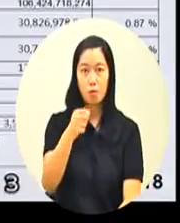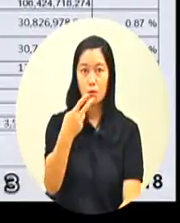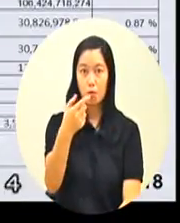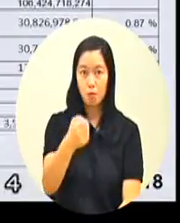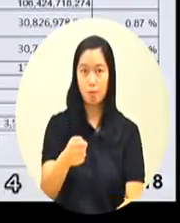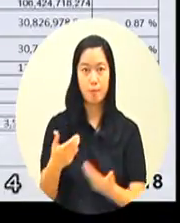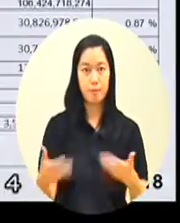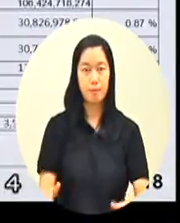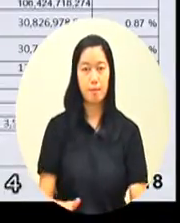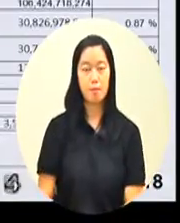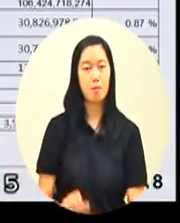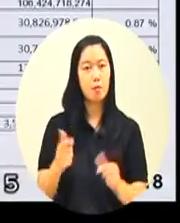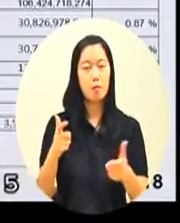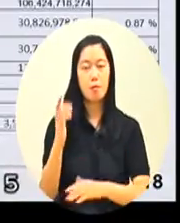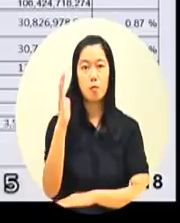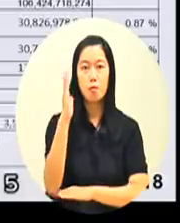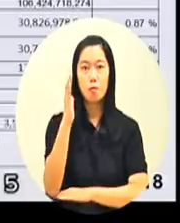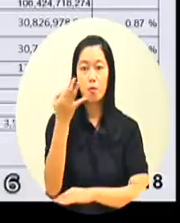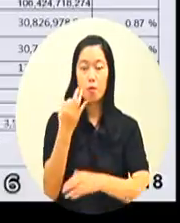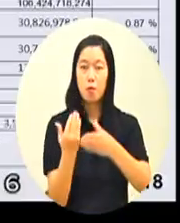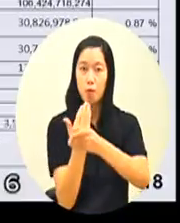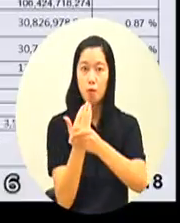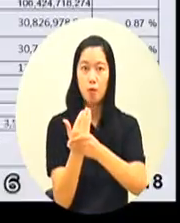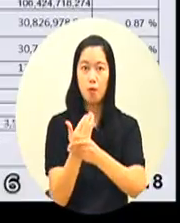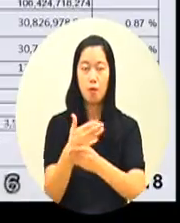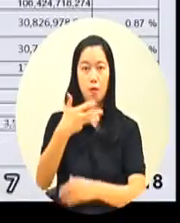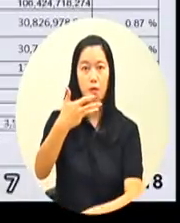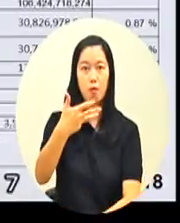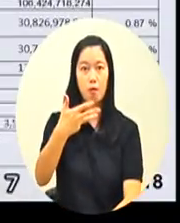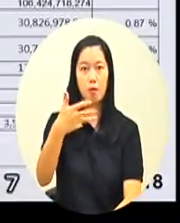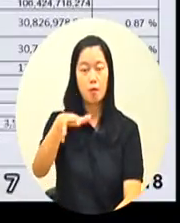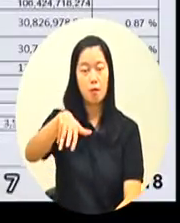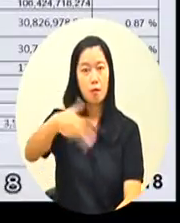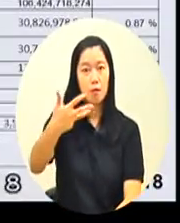3兆4452亿多，非公用财产的部分有800亿